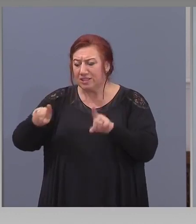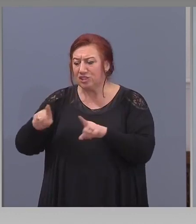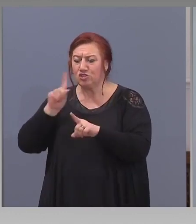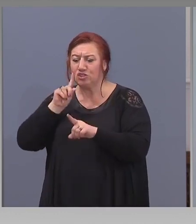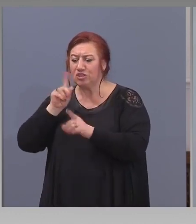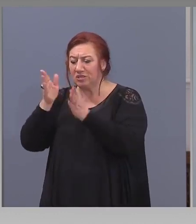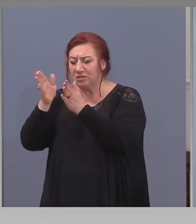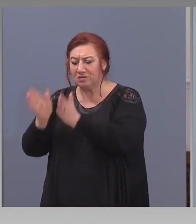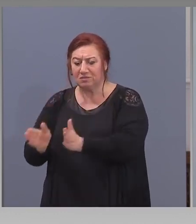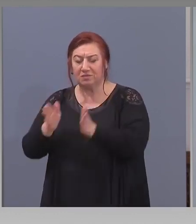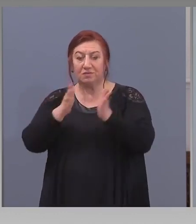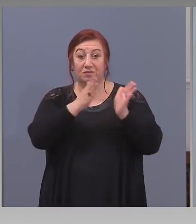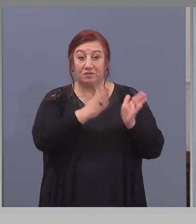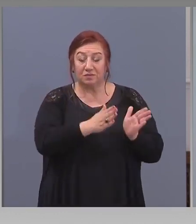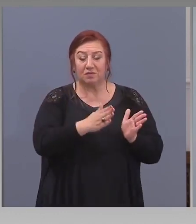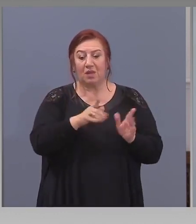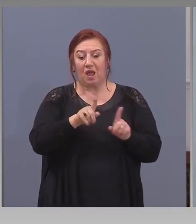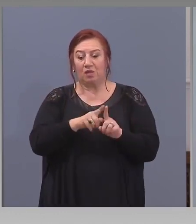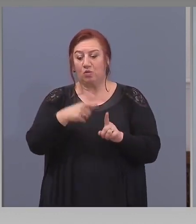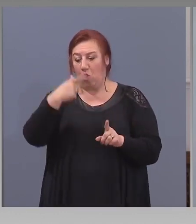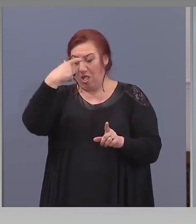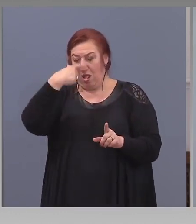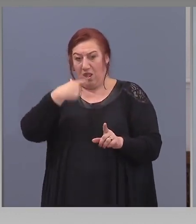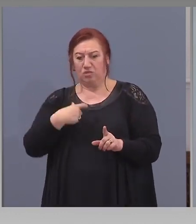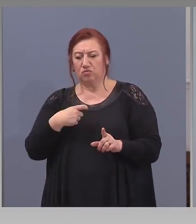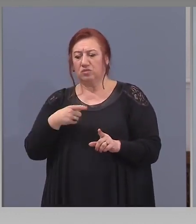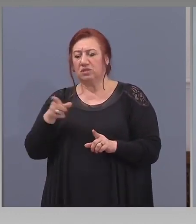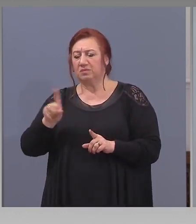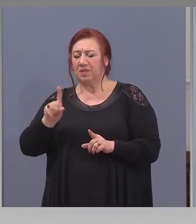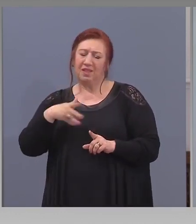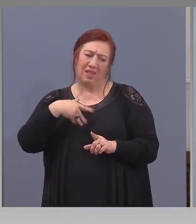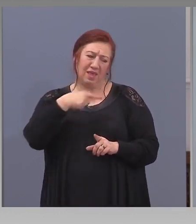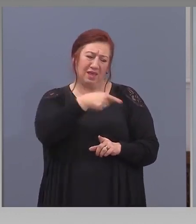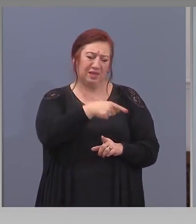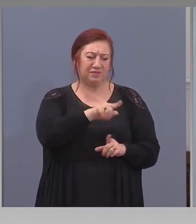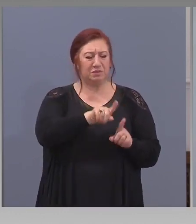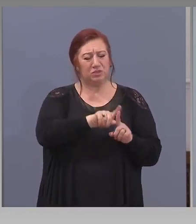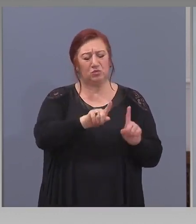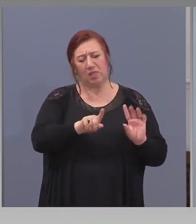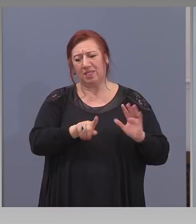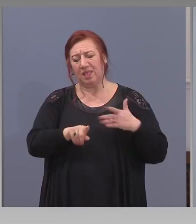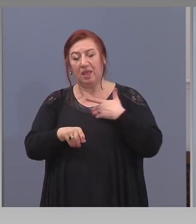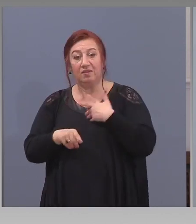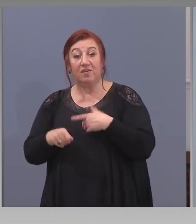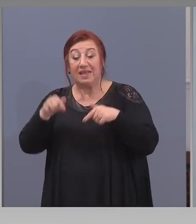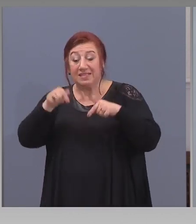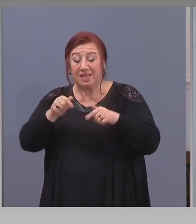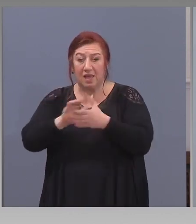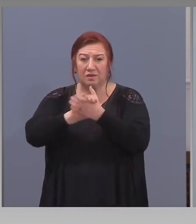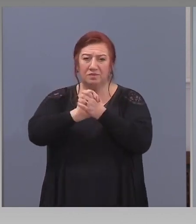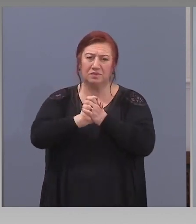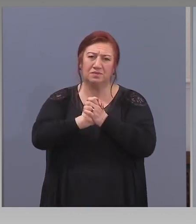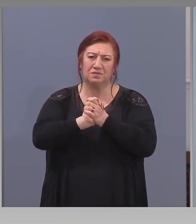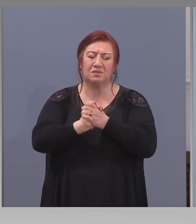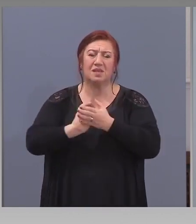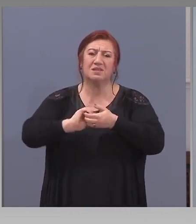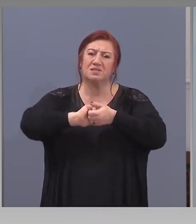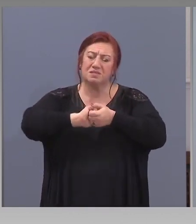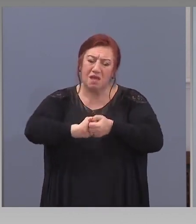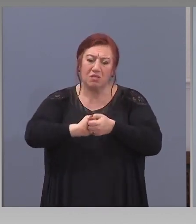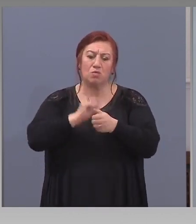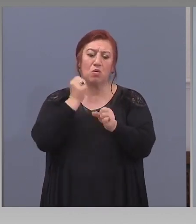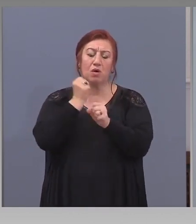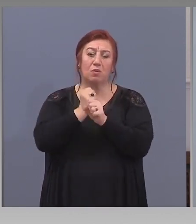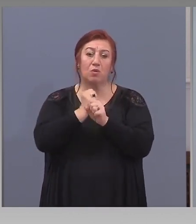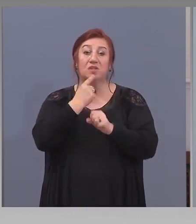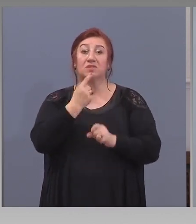как да ги накарам, личности, които не се харесват, да работят заедно за едно